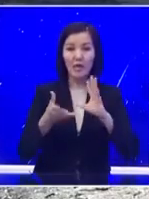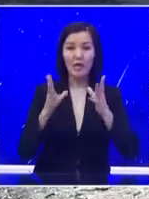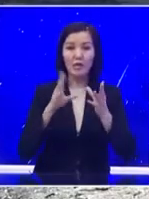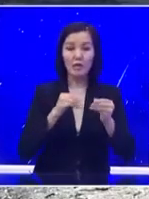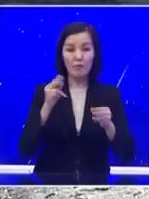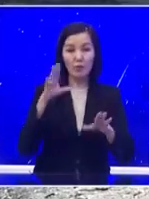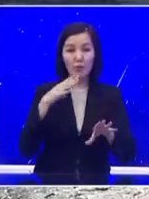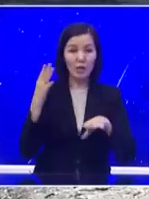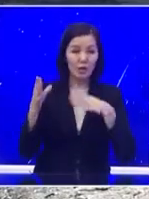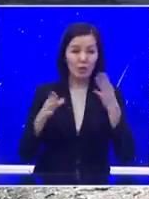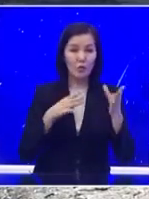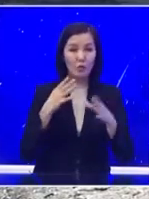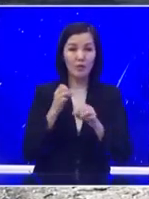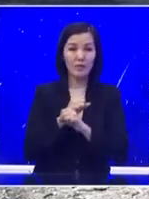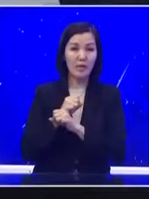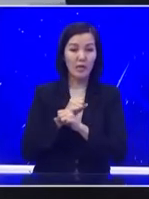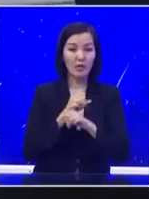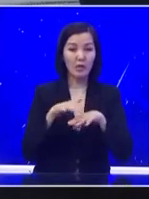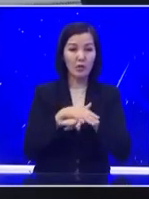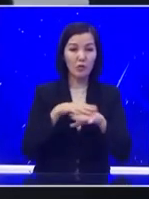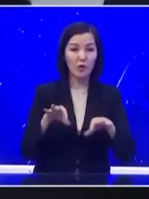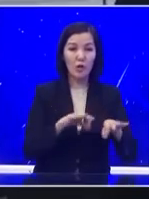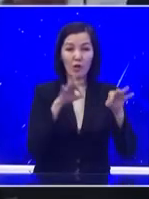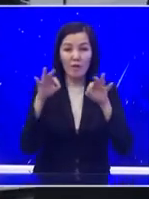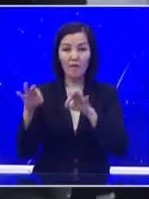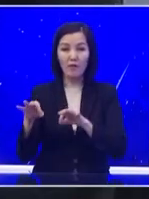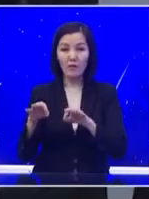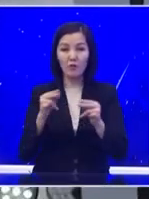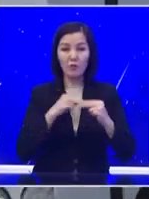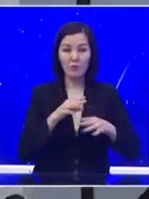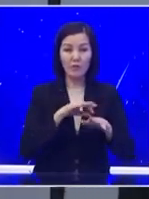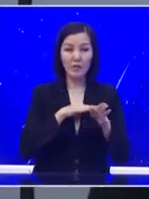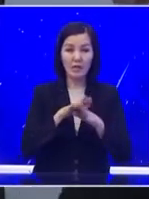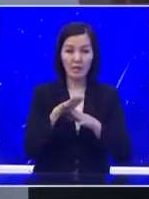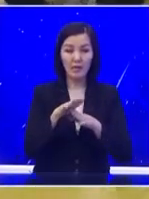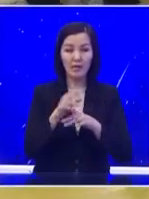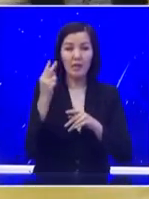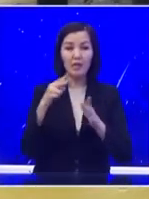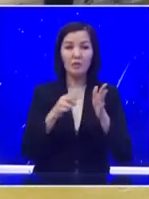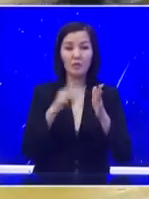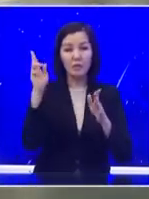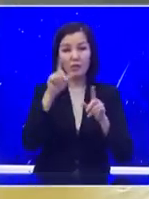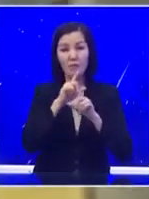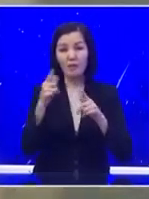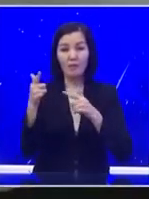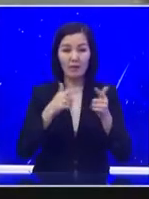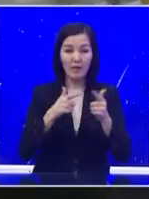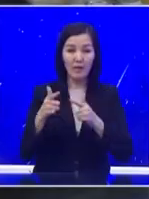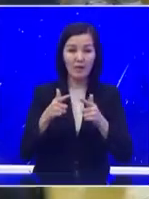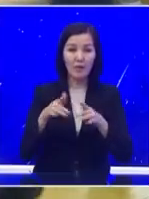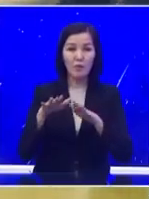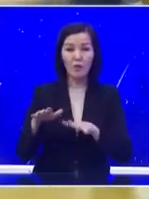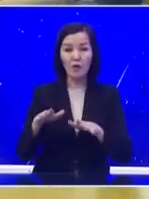жаттығу барысында осы саяжай тұрғындарын эвакуациялау жұмыстары да атқарылды. Оларды 27-ші мектепте даярланған